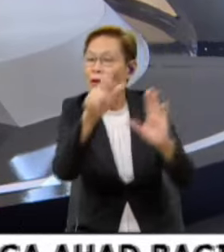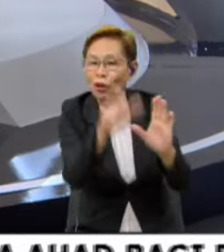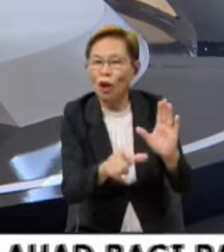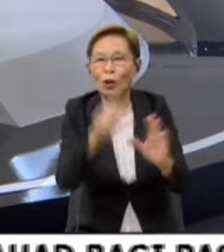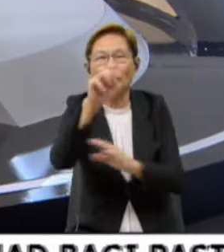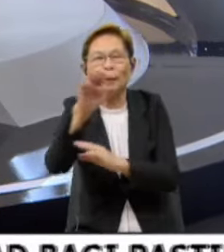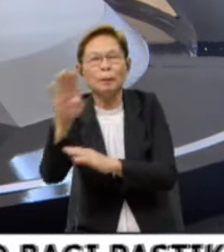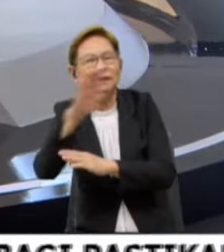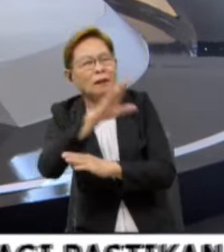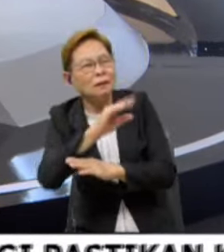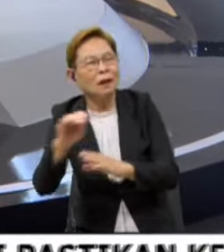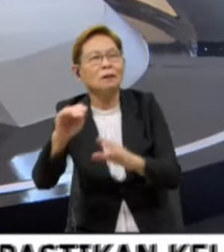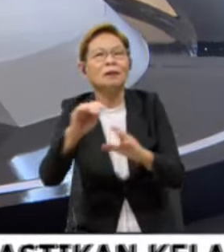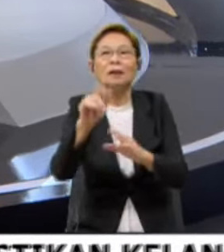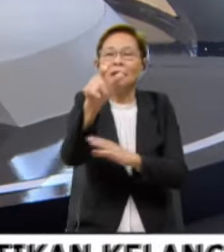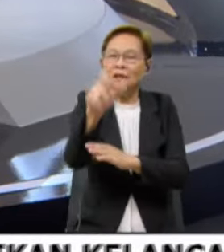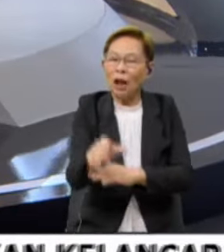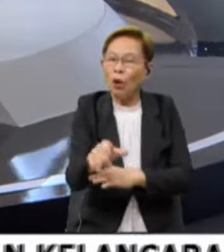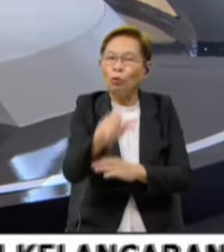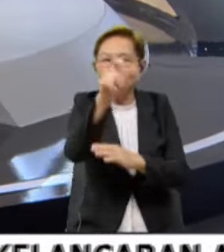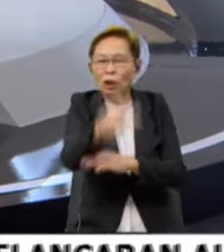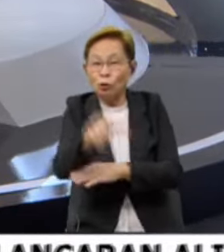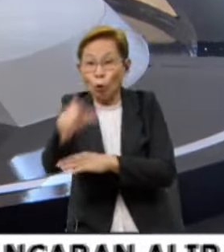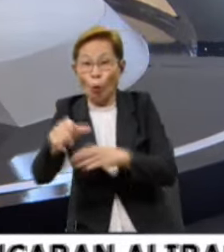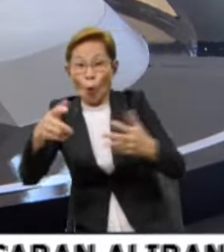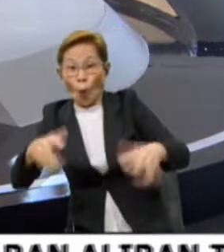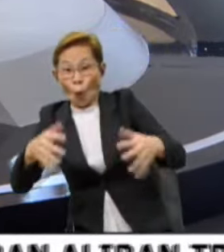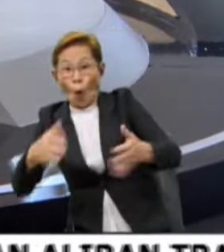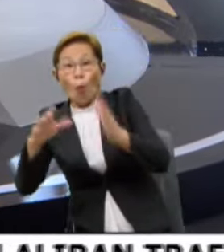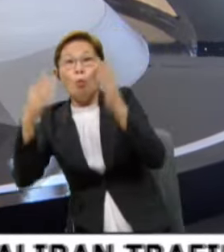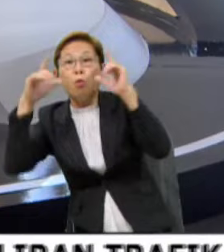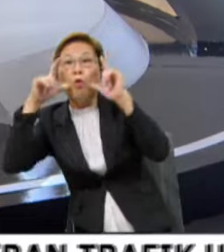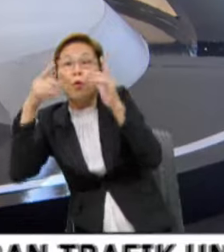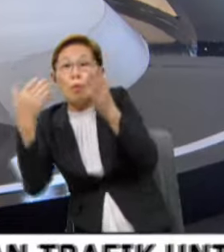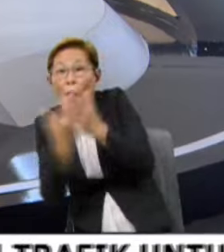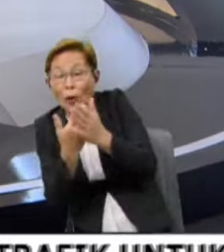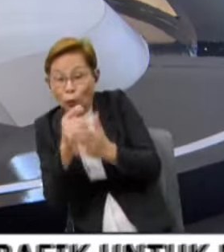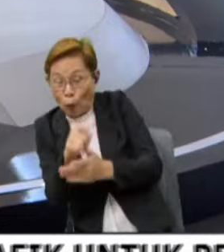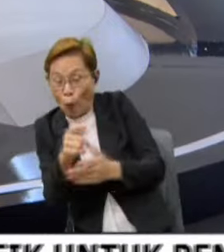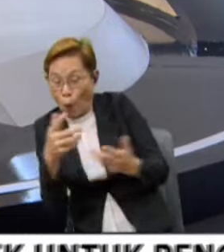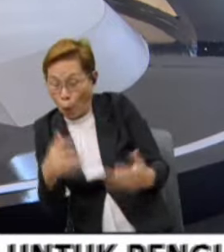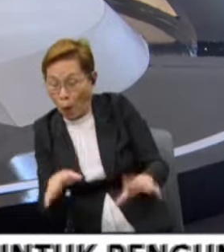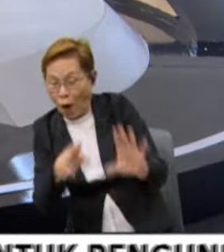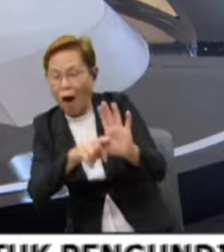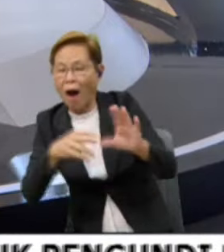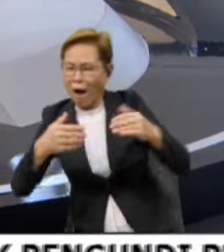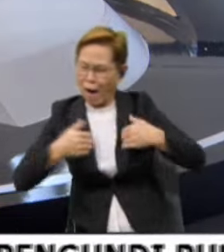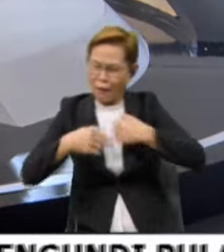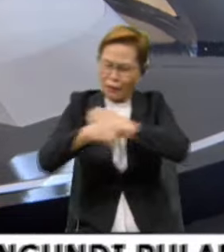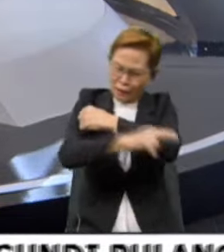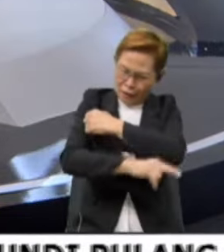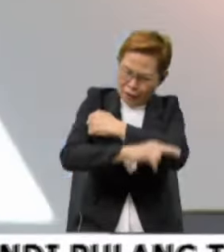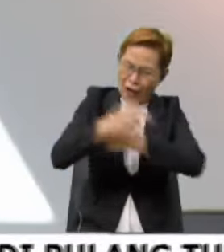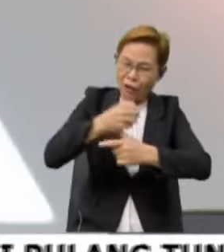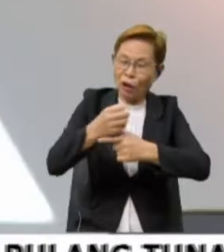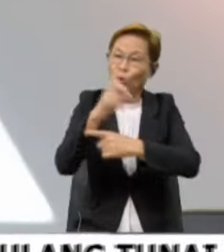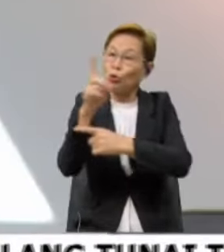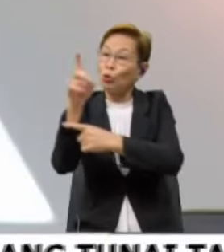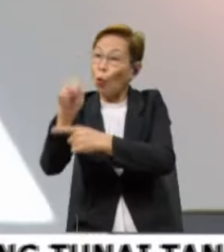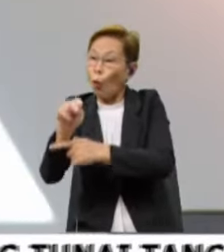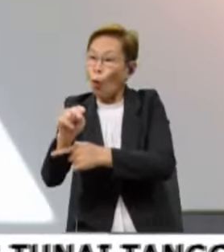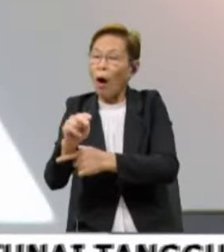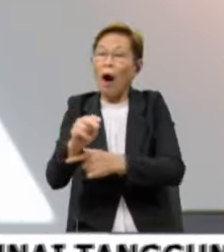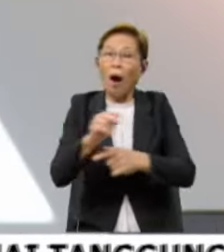calon menteri busa dan juga calon-calon panas yang muka baru ini pertandingan negeri-negeri atau pun ini